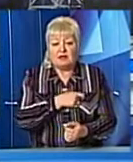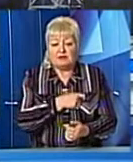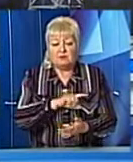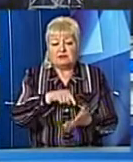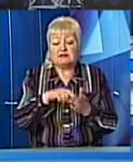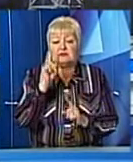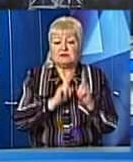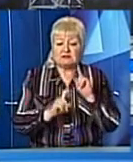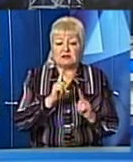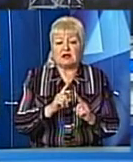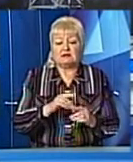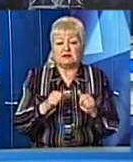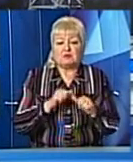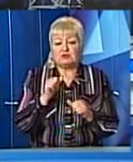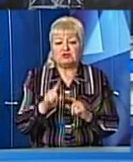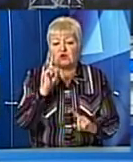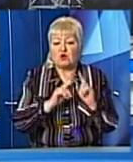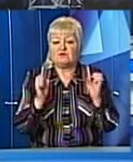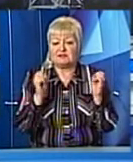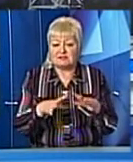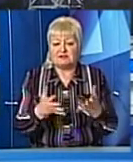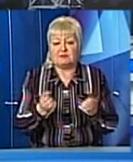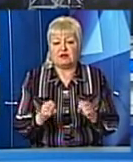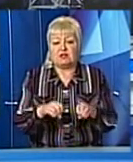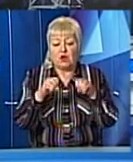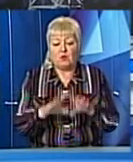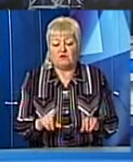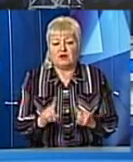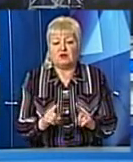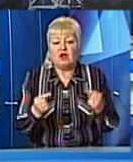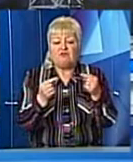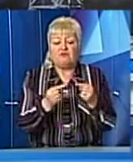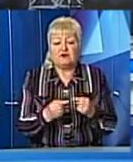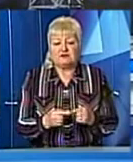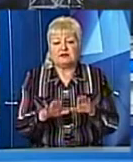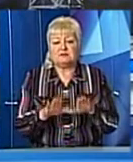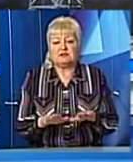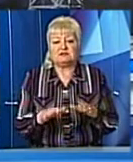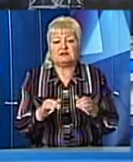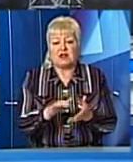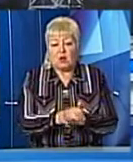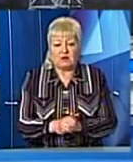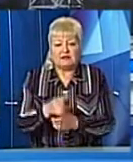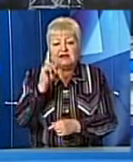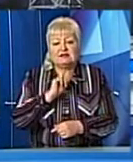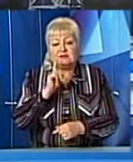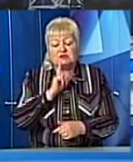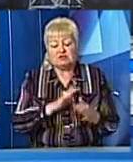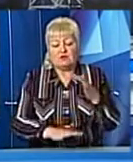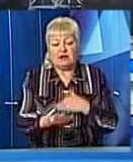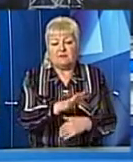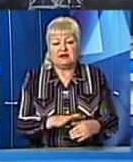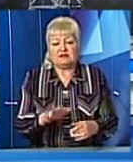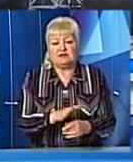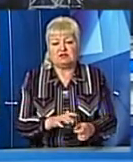на позачерговій сесії минулого четверга прийняли ухвалу, якою визначили місце для організації тимчасових майданчиків